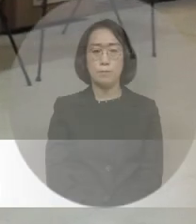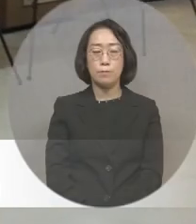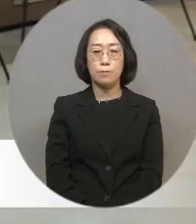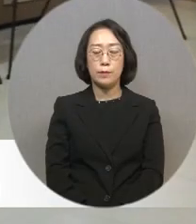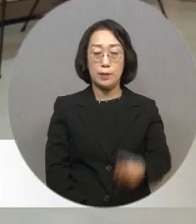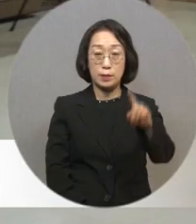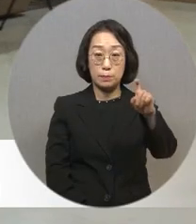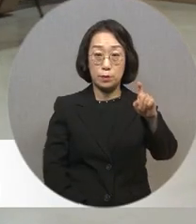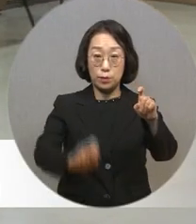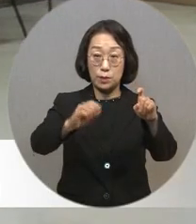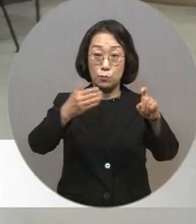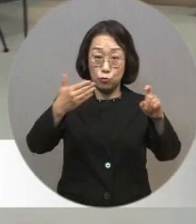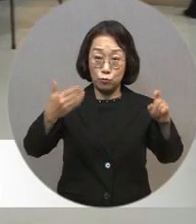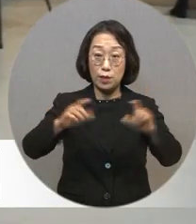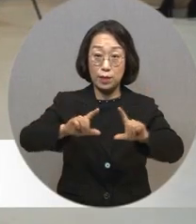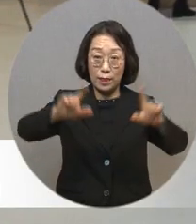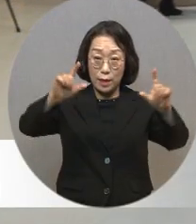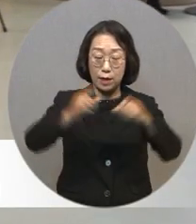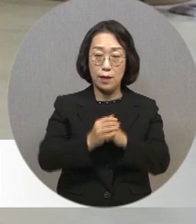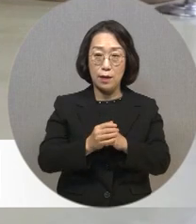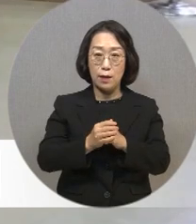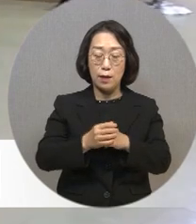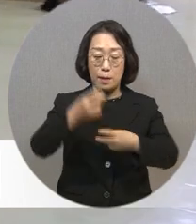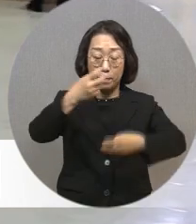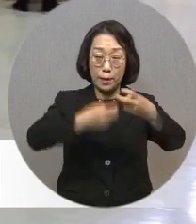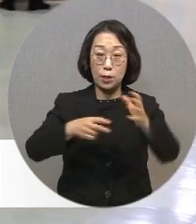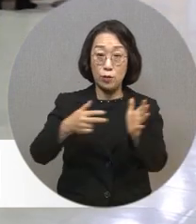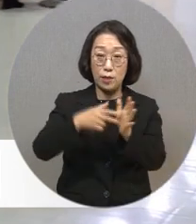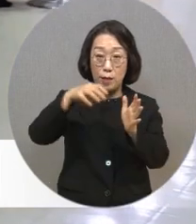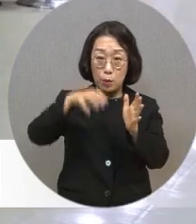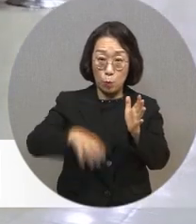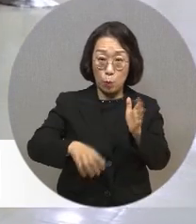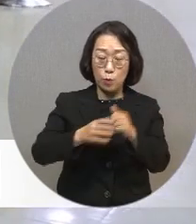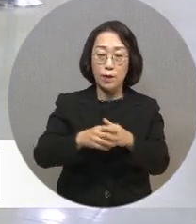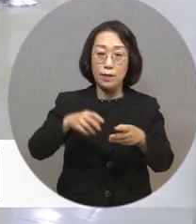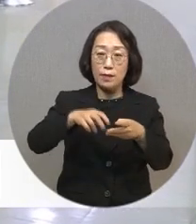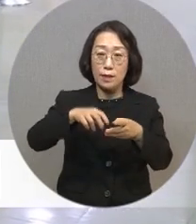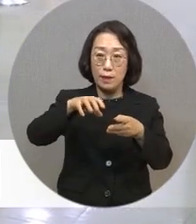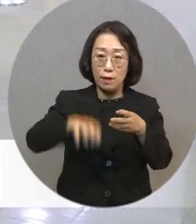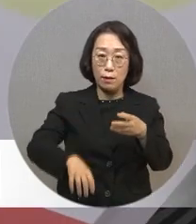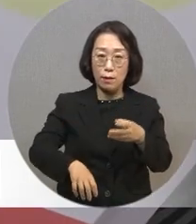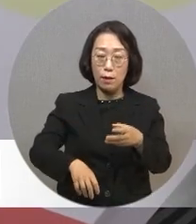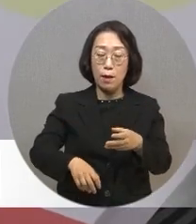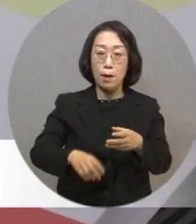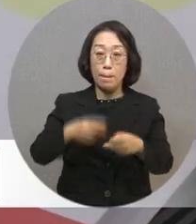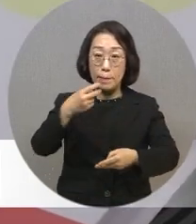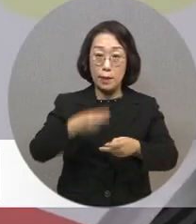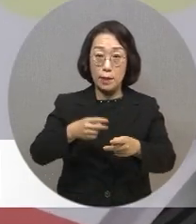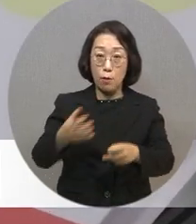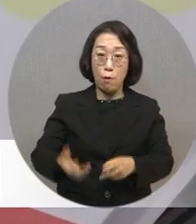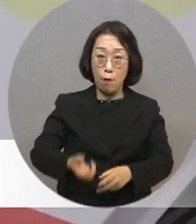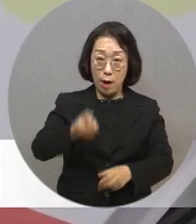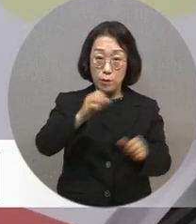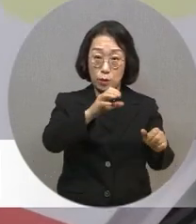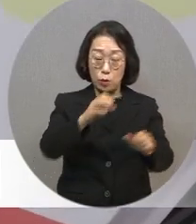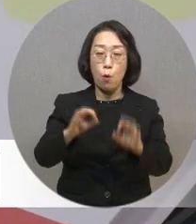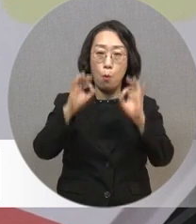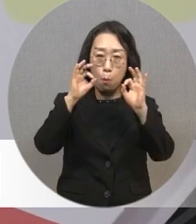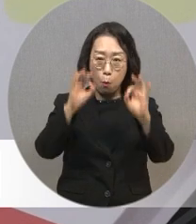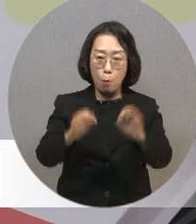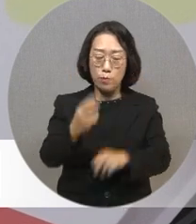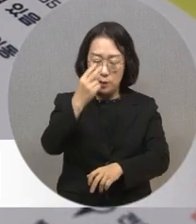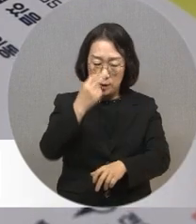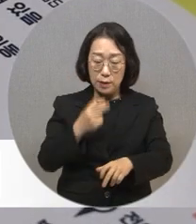지난 11월 29일 시청자 미디어재단 광주센터에서 미디어로 봄 성과 공유회가 열려